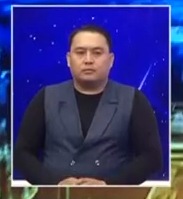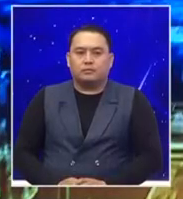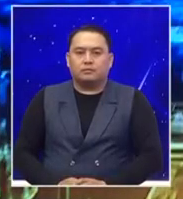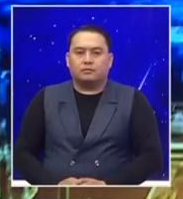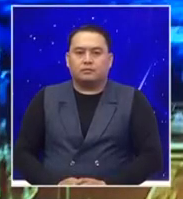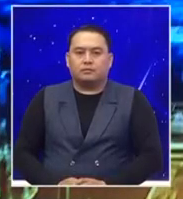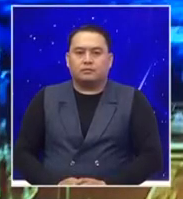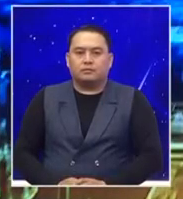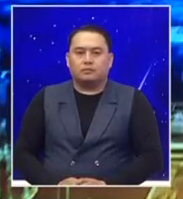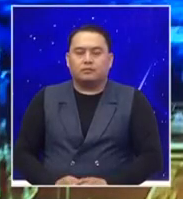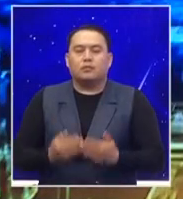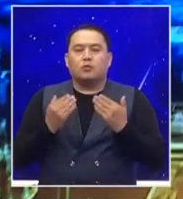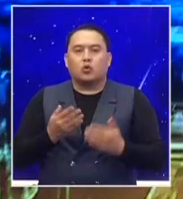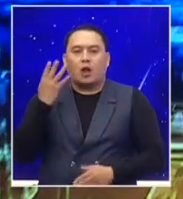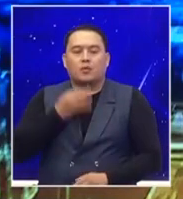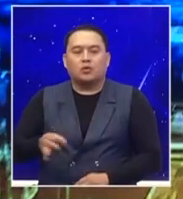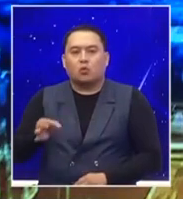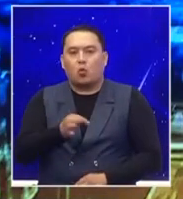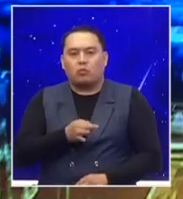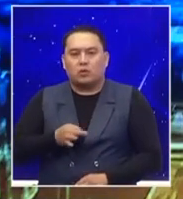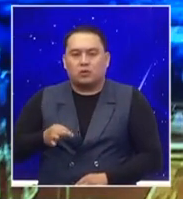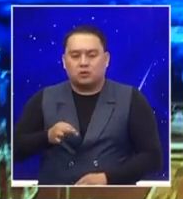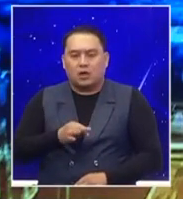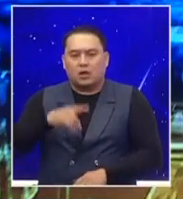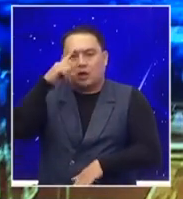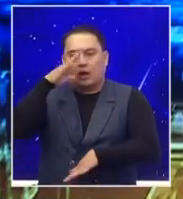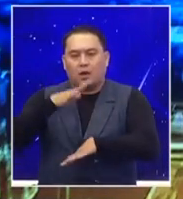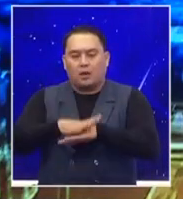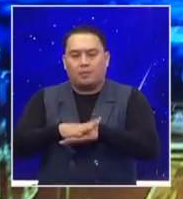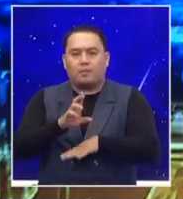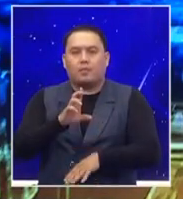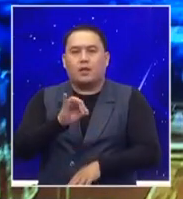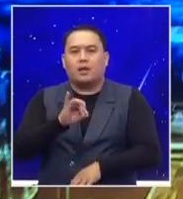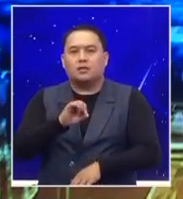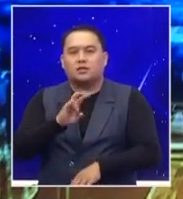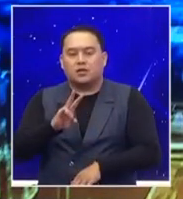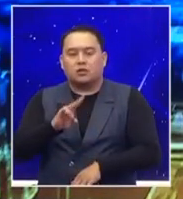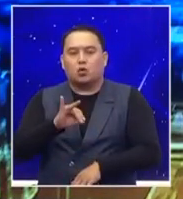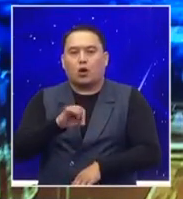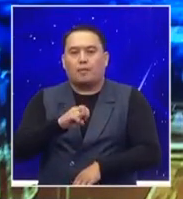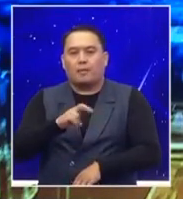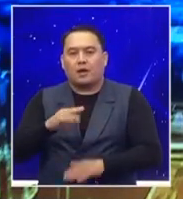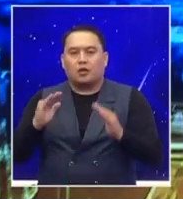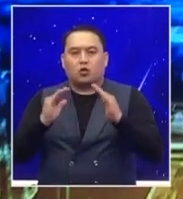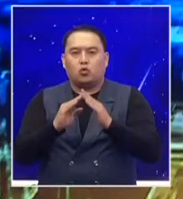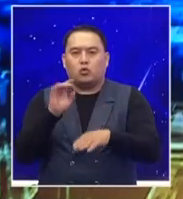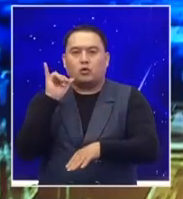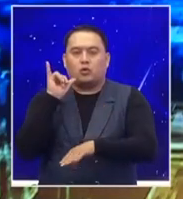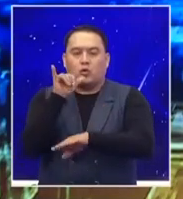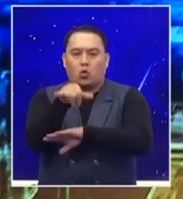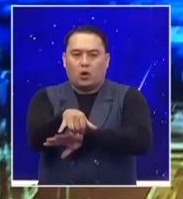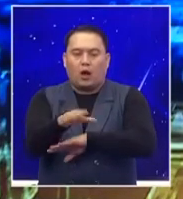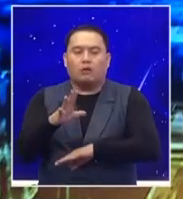Жақсының аты өлмейді. Бүгін Алматы облысына әкімі Амандық Баталов Бесен Құранбектің қарашаңырағына барды. Әулетін орасан қайғыдан